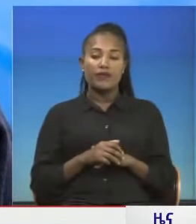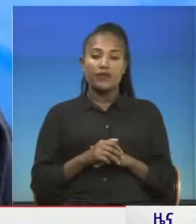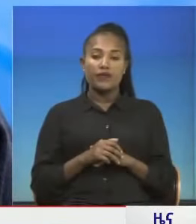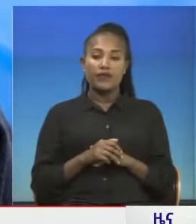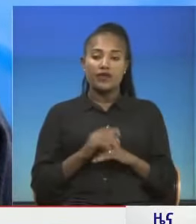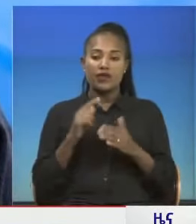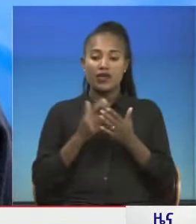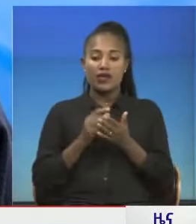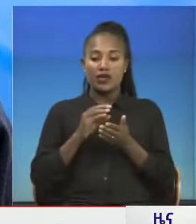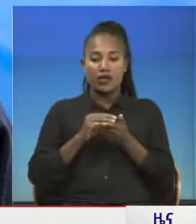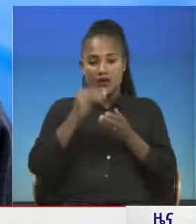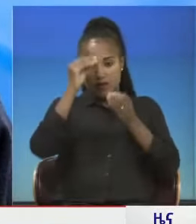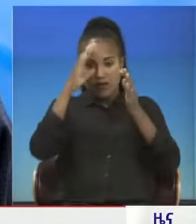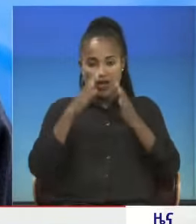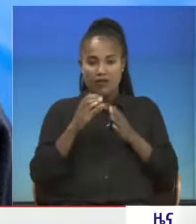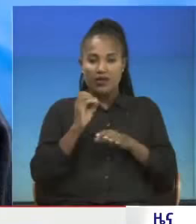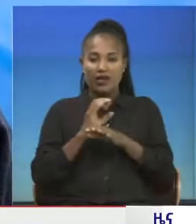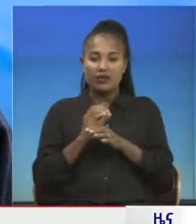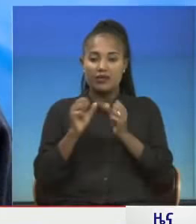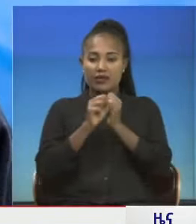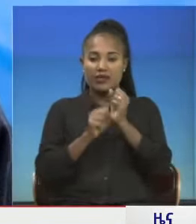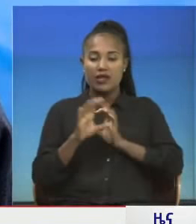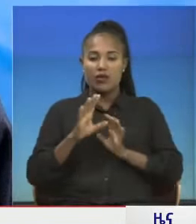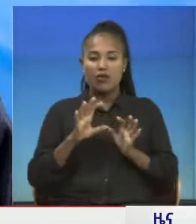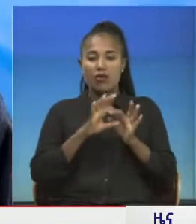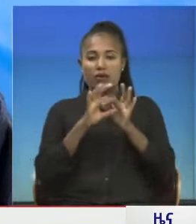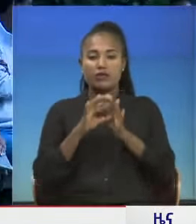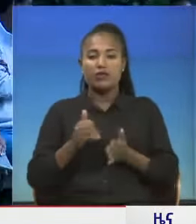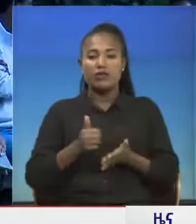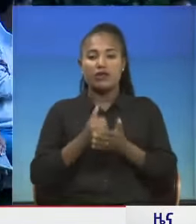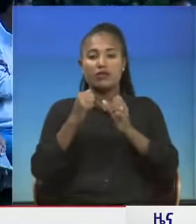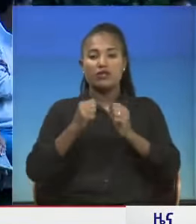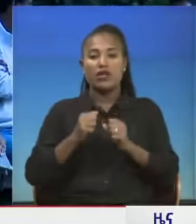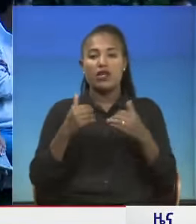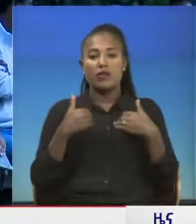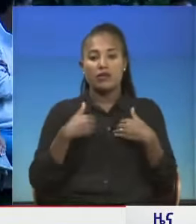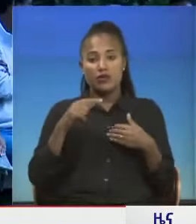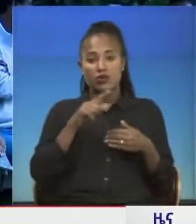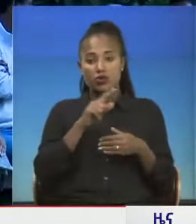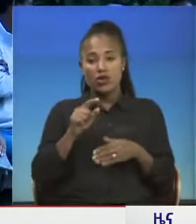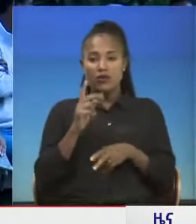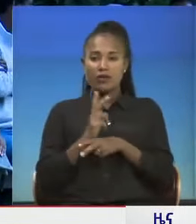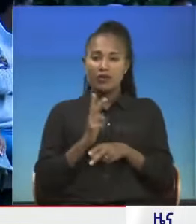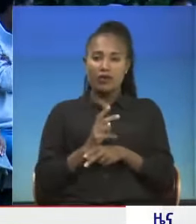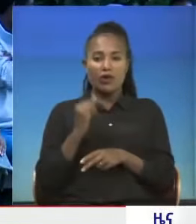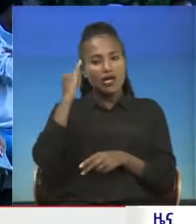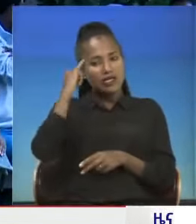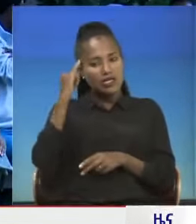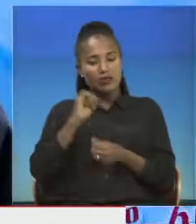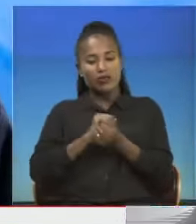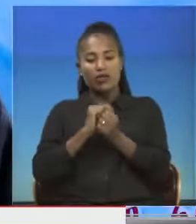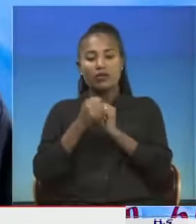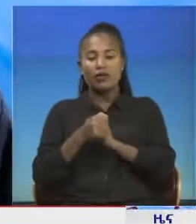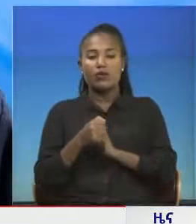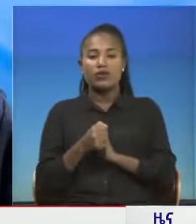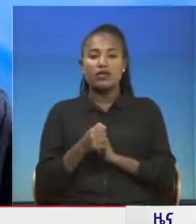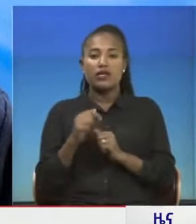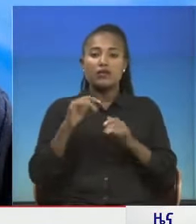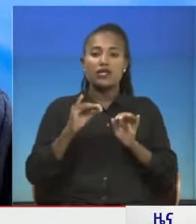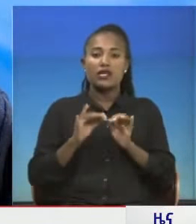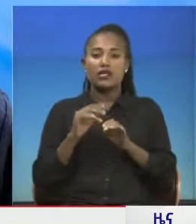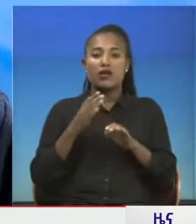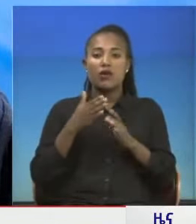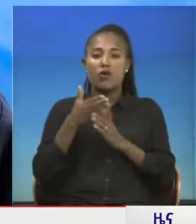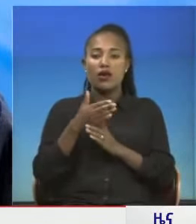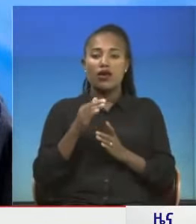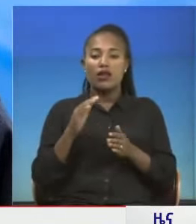አኳያም የምሁራን መማክርትን መሰረት አድርጎ ሌላው ማህበረሰብ መደገፍ መቻል አለበት። ከነሱ የሚጠበቀው አስተሳሰቡን የመለወጥ